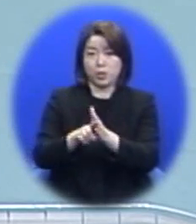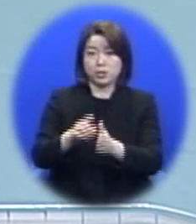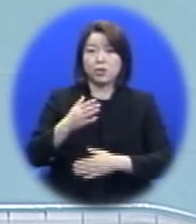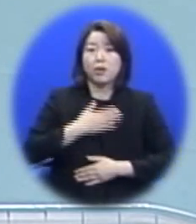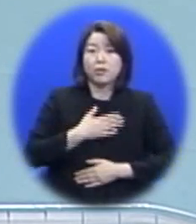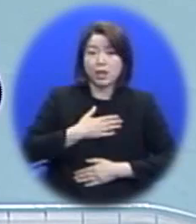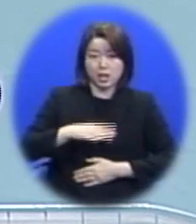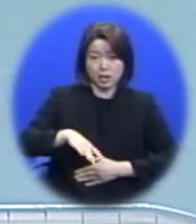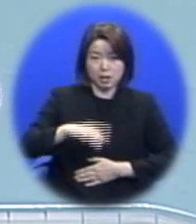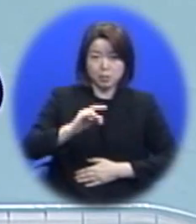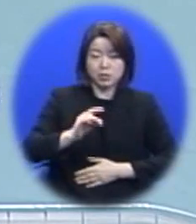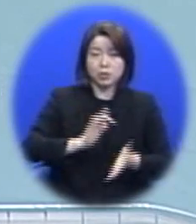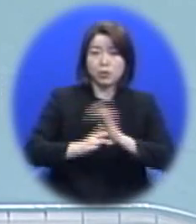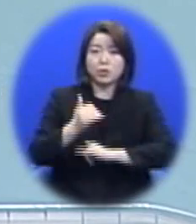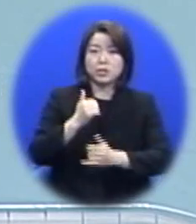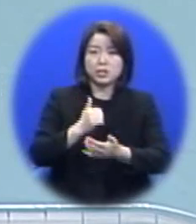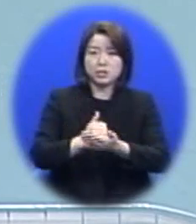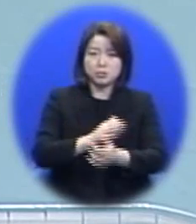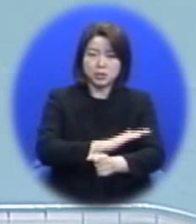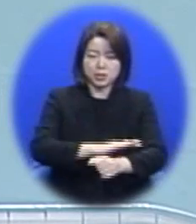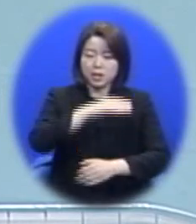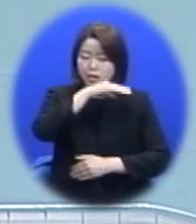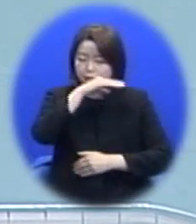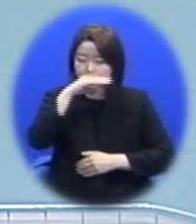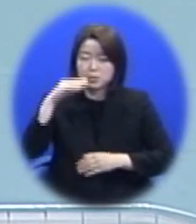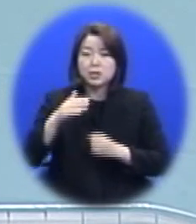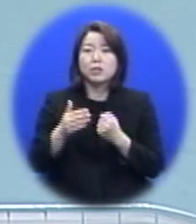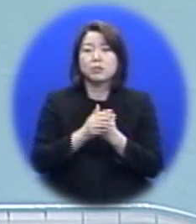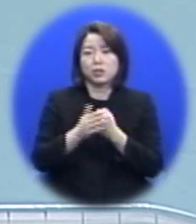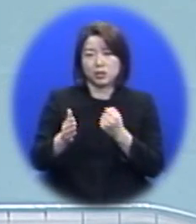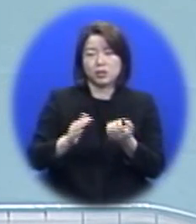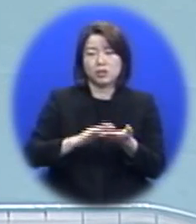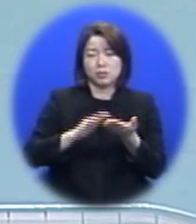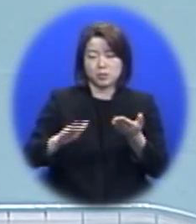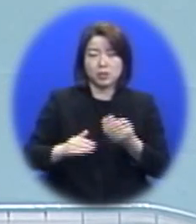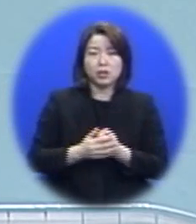우리가 예수님을 제대로 믿게 되기